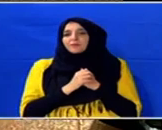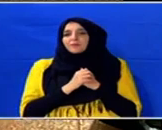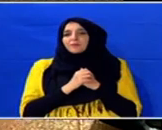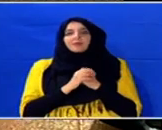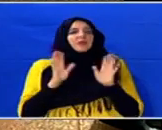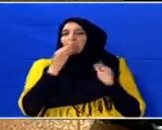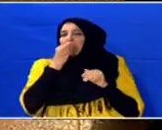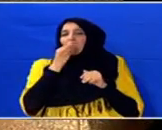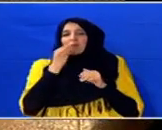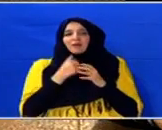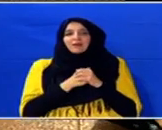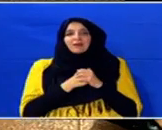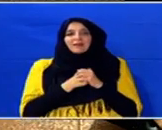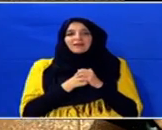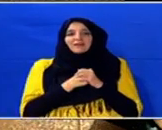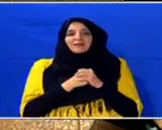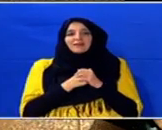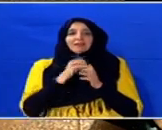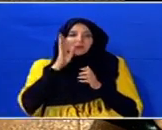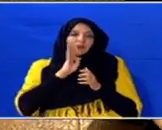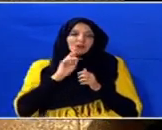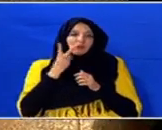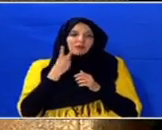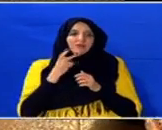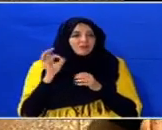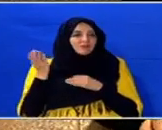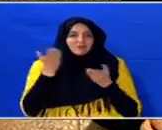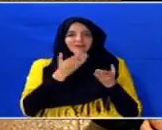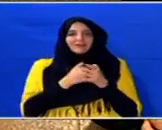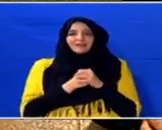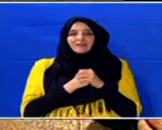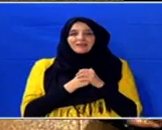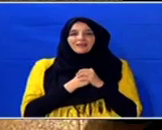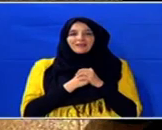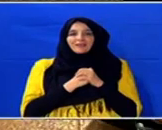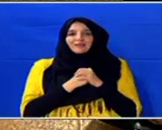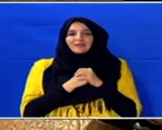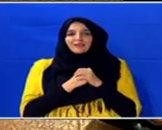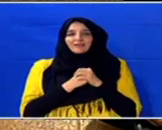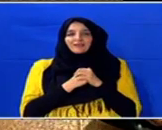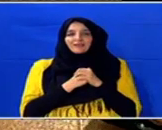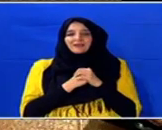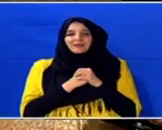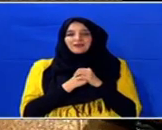يعطيك الصحة، شكرا. لا حبيت وليدي، لا حبيت، اكيد اكيد رانا في الخدمه ام شيماء، تفضلي